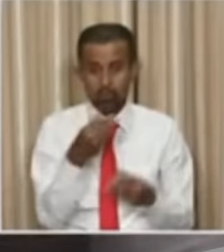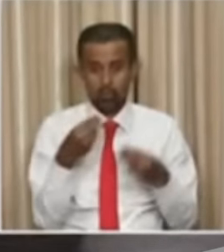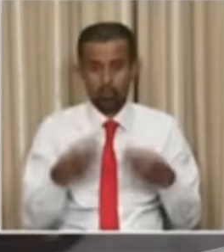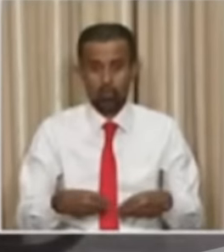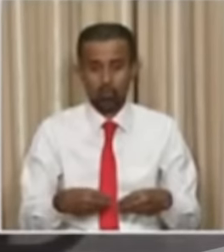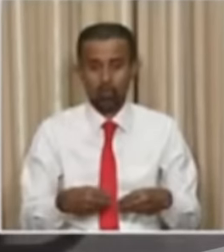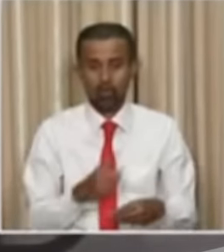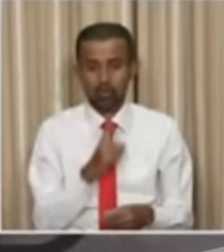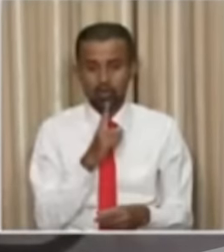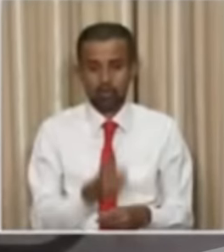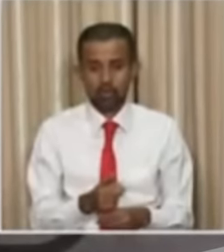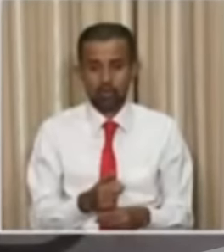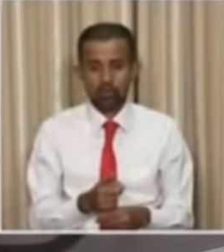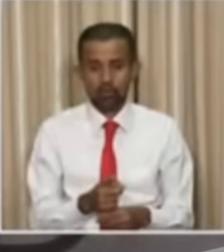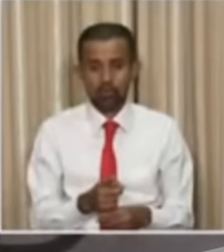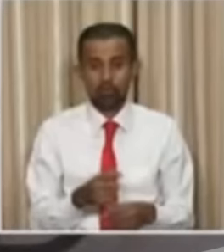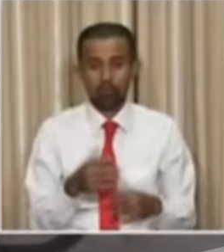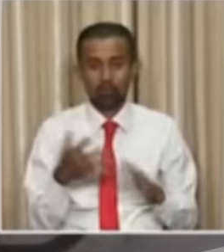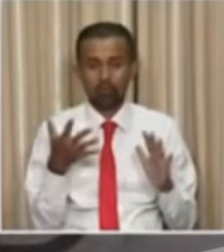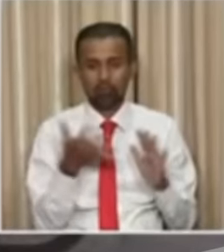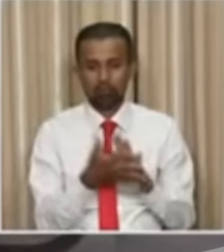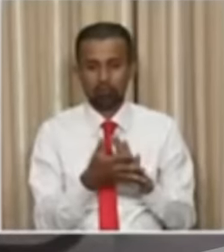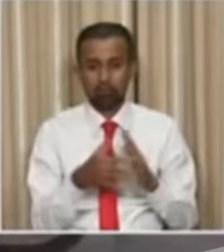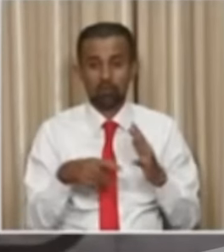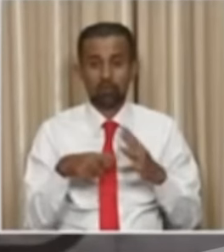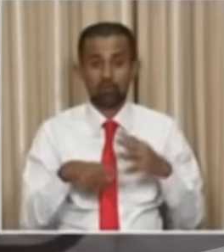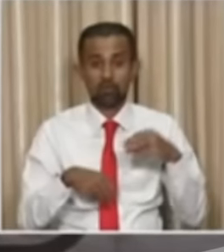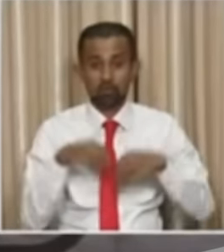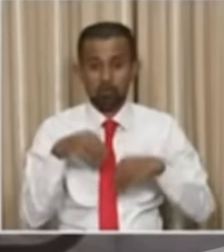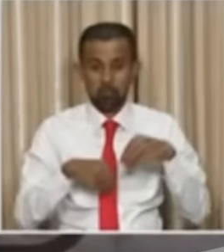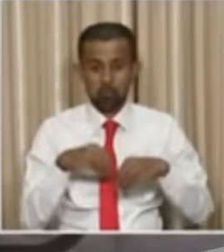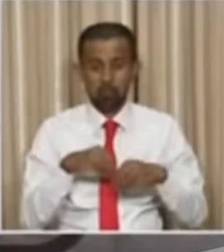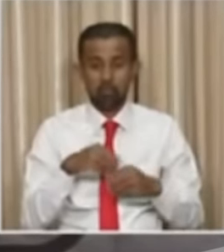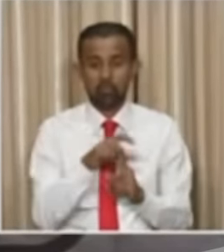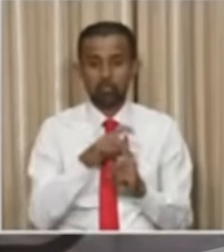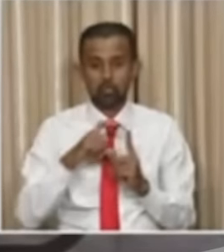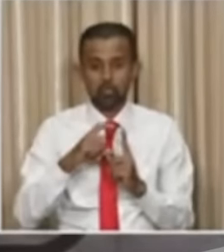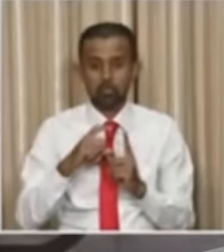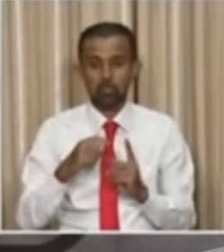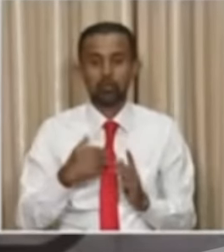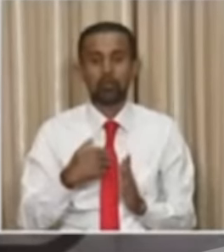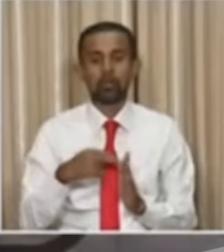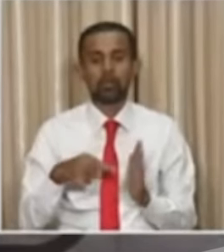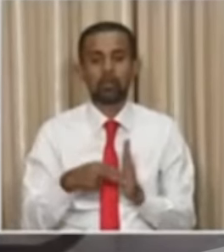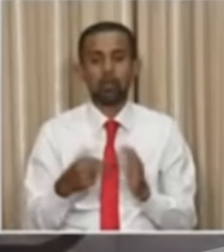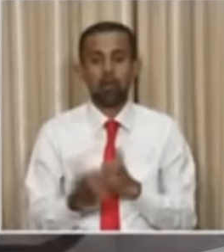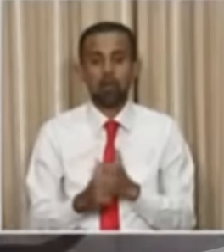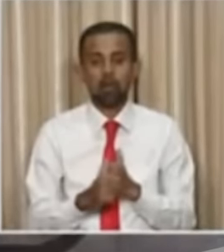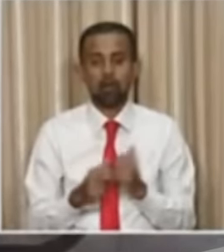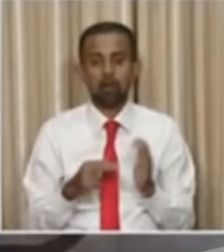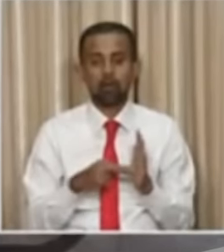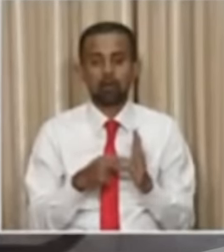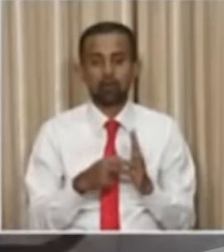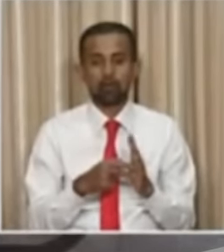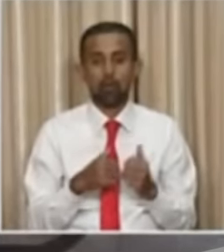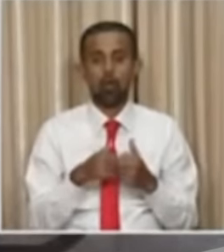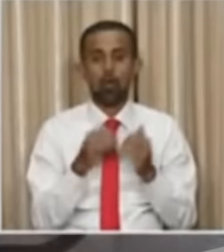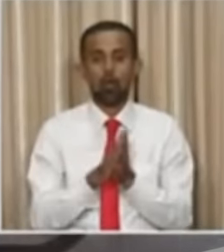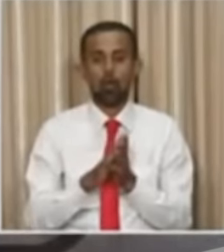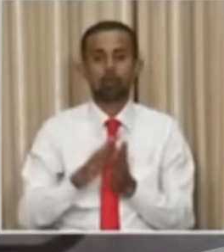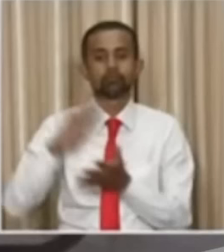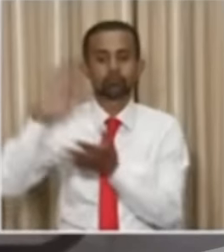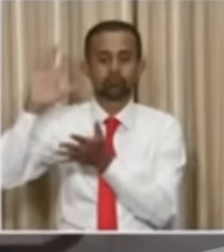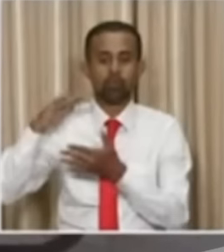කියන මජර දේශපාලන සංස්කෘතිය විසින් තමයි අපේ නිෂ්පාදන ආර්ථිකය කඩන් වට්ටලා හැමදේම රටින් ගේන තත්ත්වයටපත්